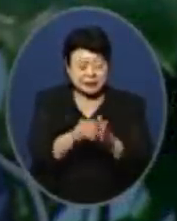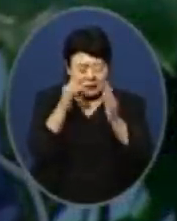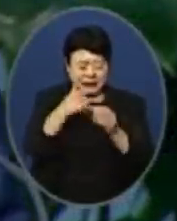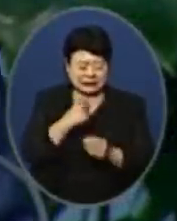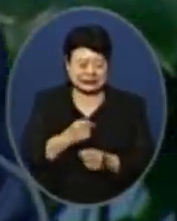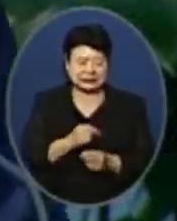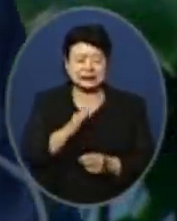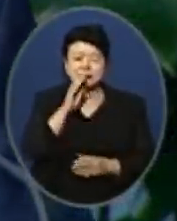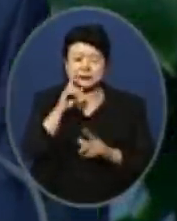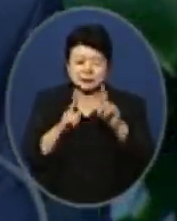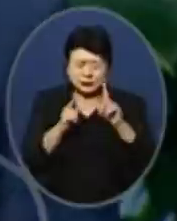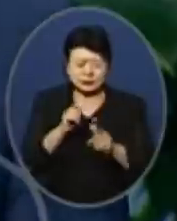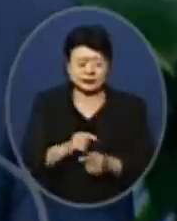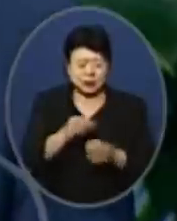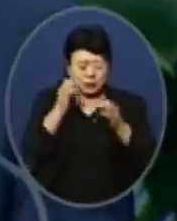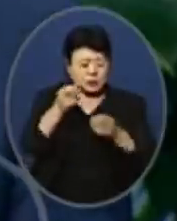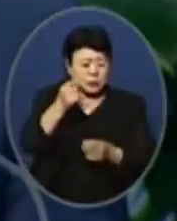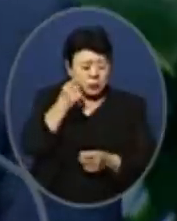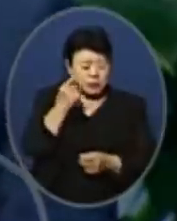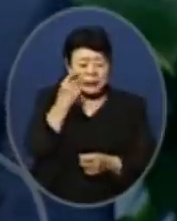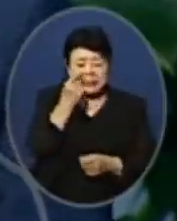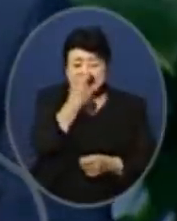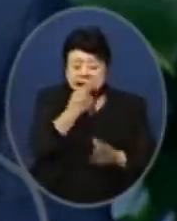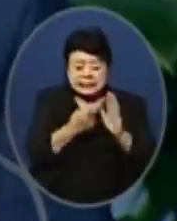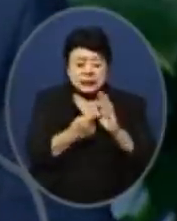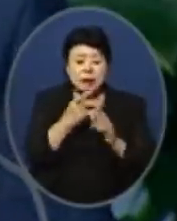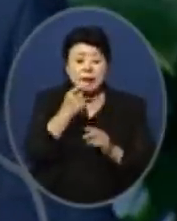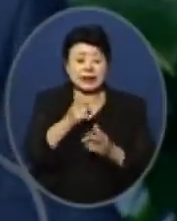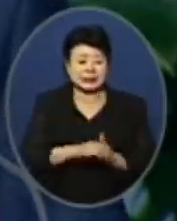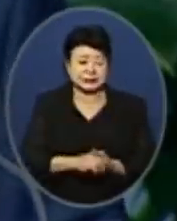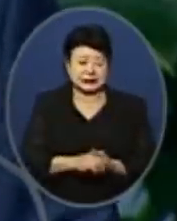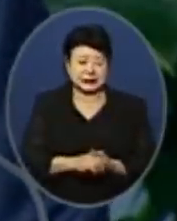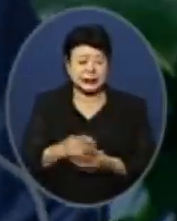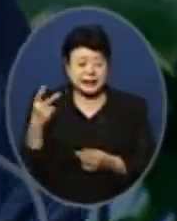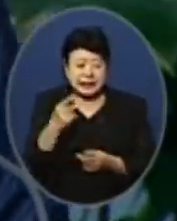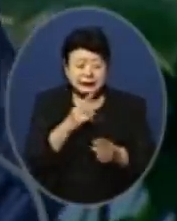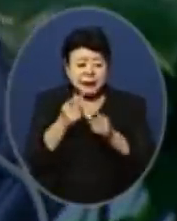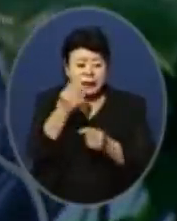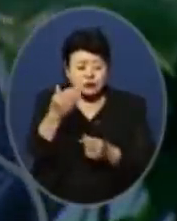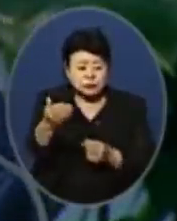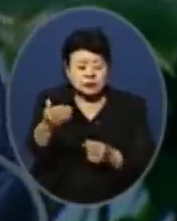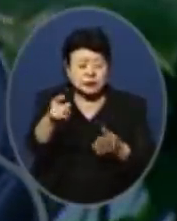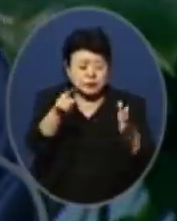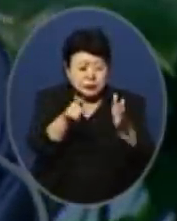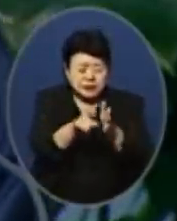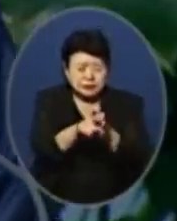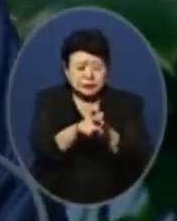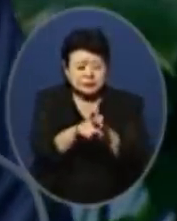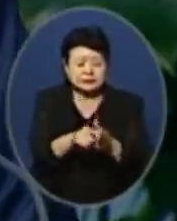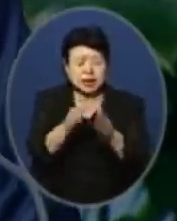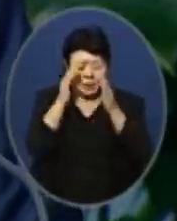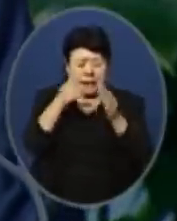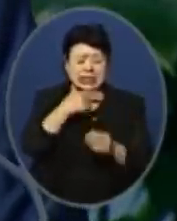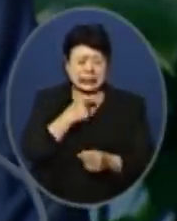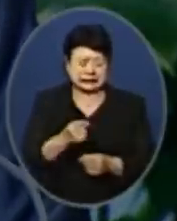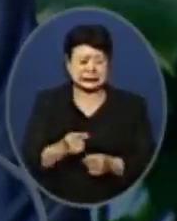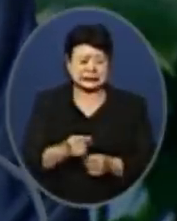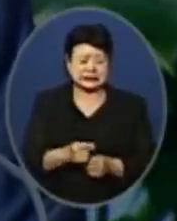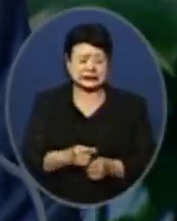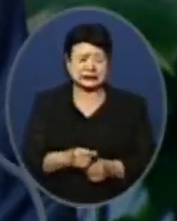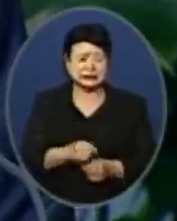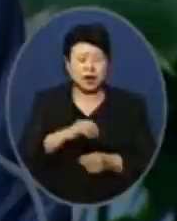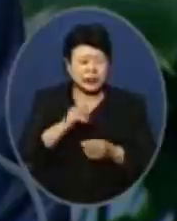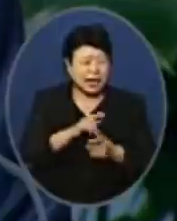바라는 것들의 실상이요 보지 못하는 것들의 증거라고 했습니다. 다시 말씀드려서 믿음은 바라는 것들의